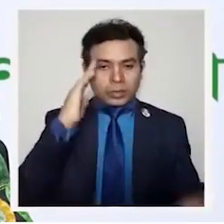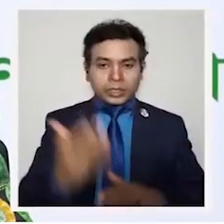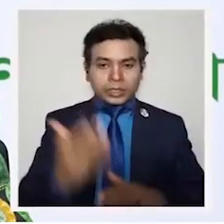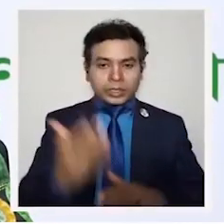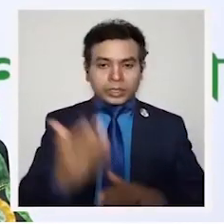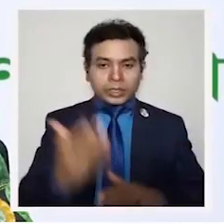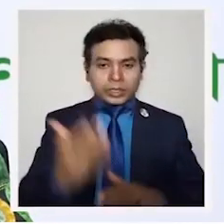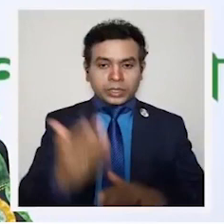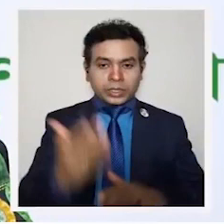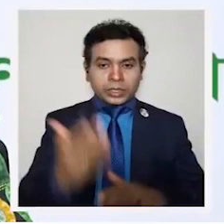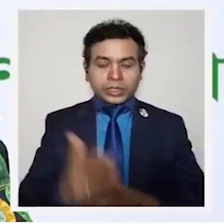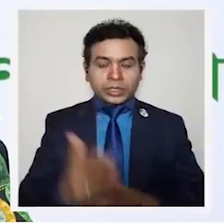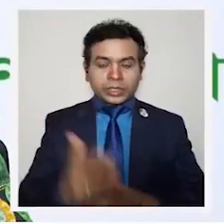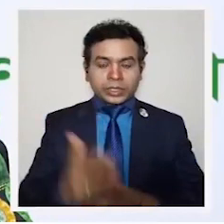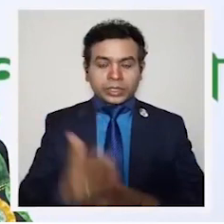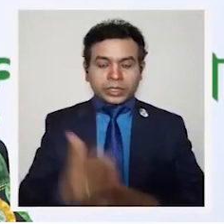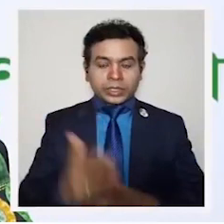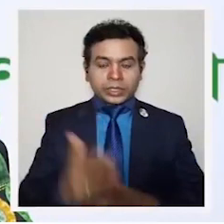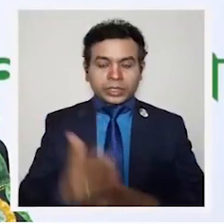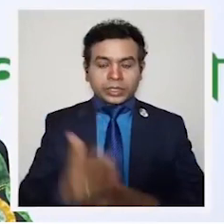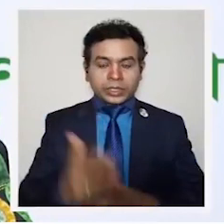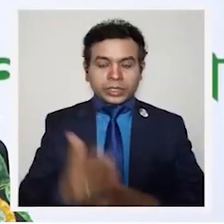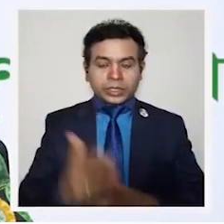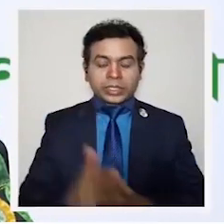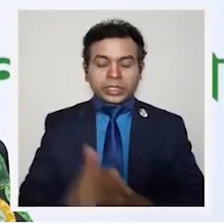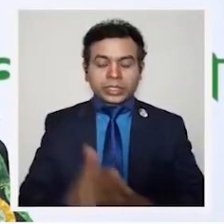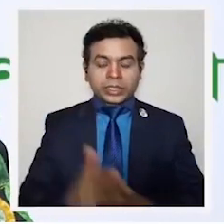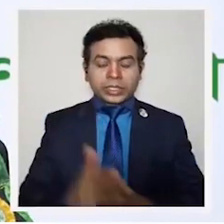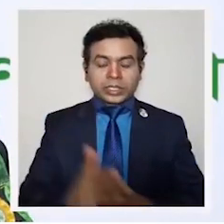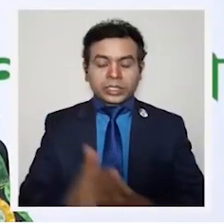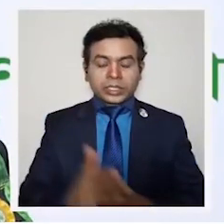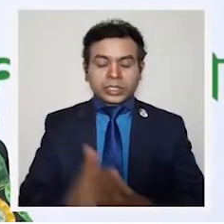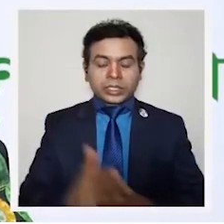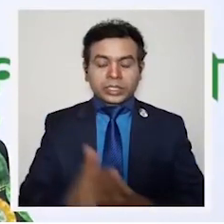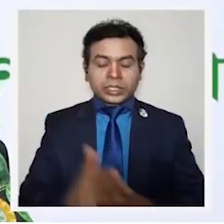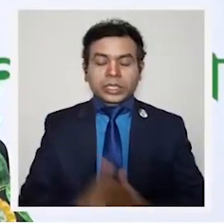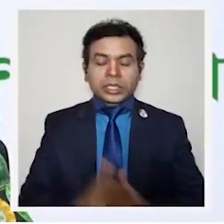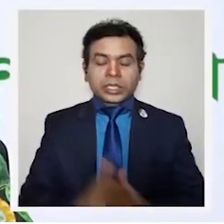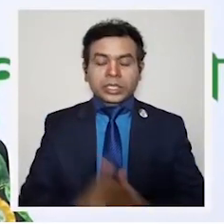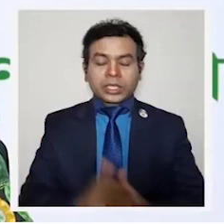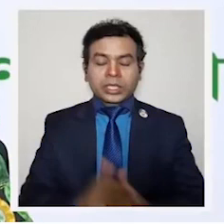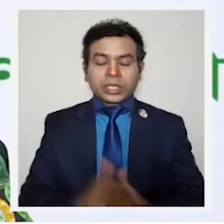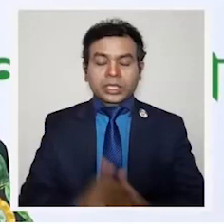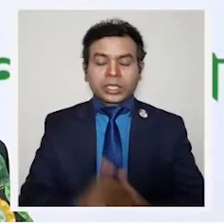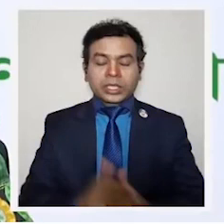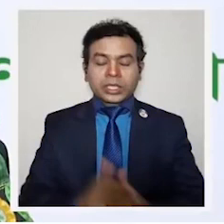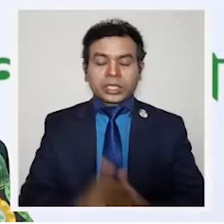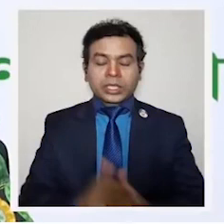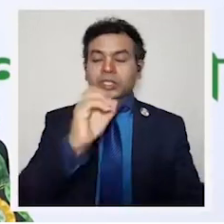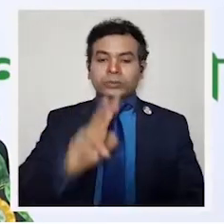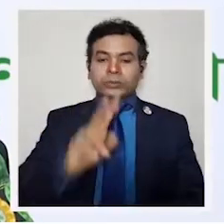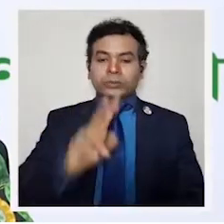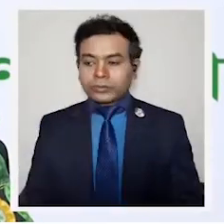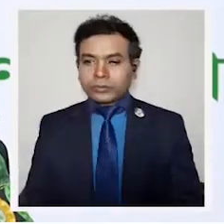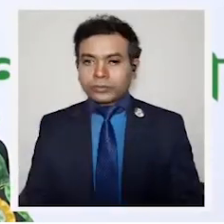থেকে ছড়ানোর পর এই ভাইরাস বিশ্বজুড়ে এখন পর্যন্ত আক্রান্তের সংখ্যা প্রায় 70 লাখ, মৃতের সংখ্যা 4,02,000-এরও বেশি।